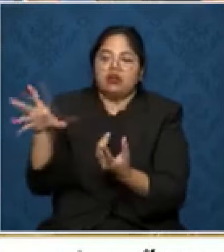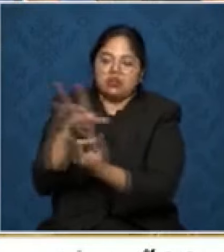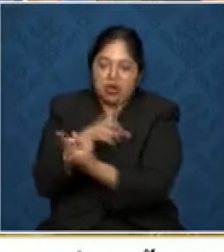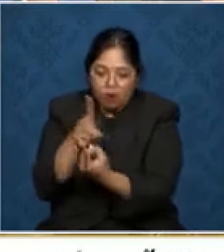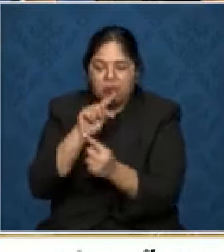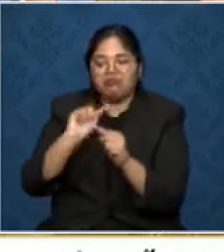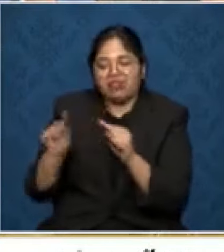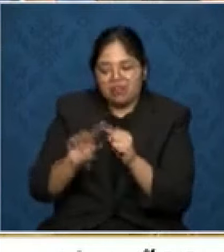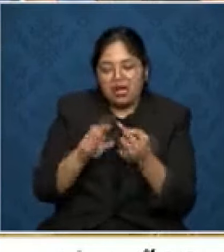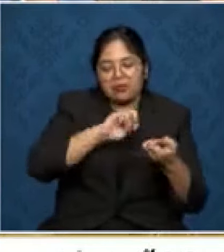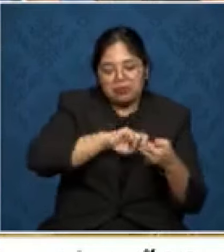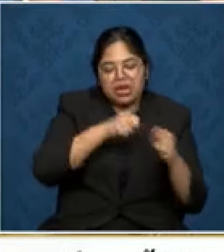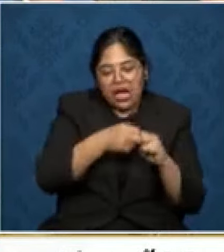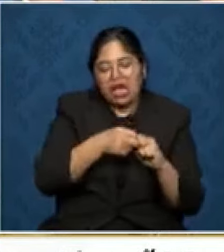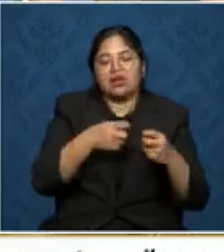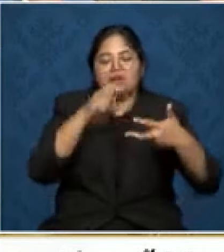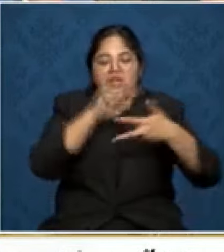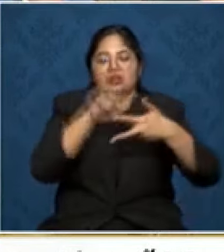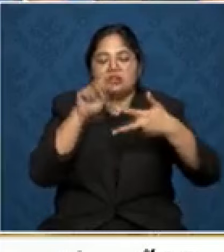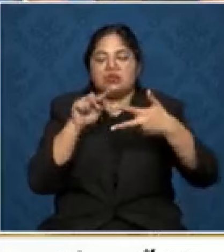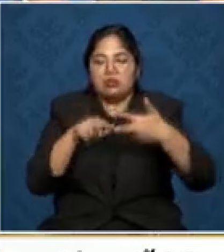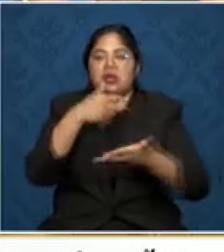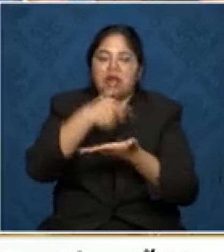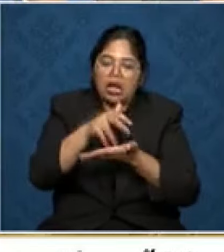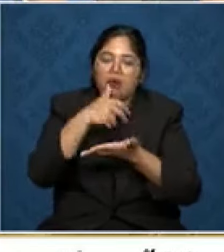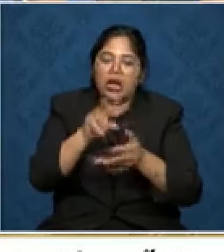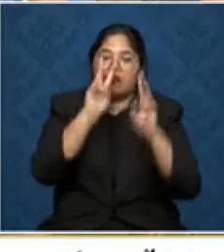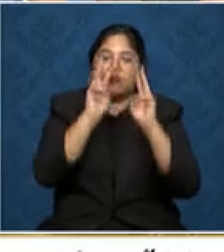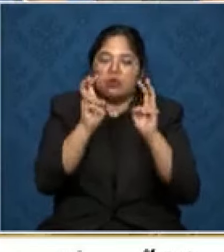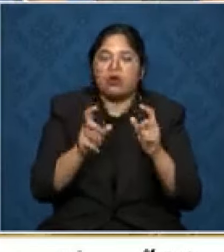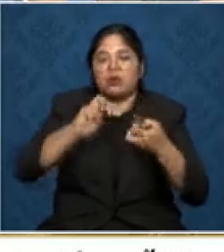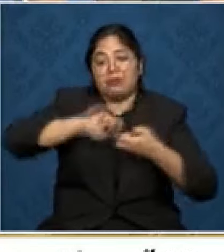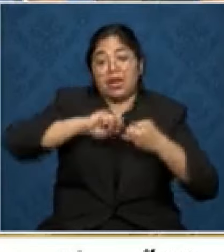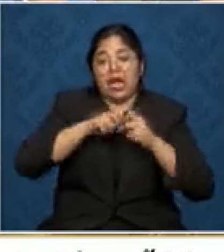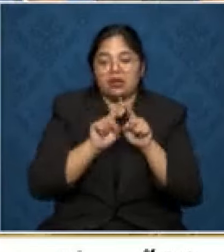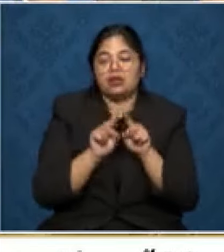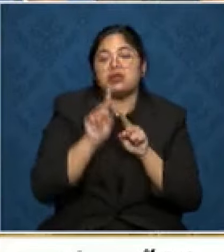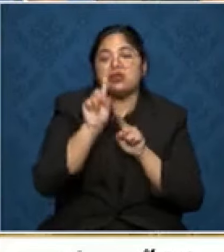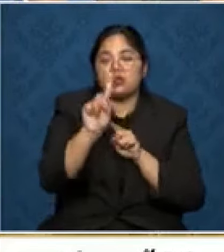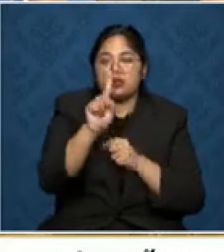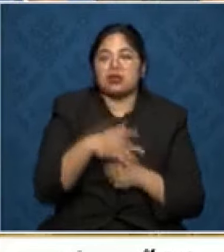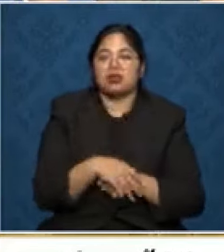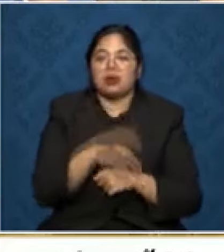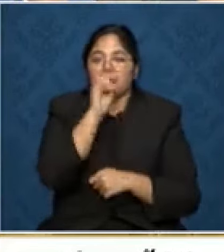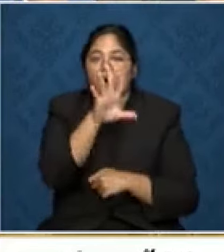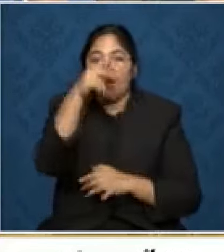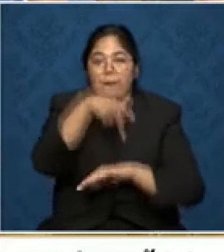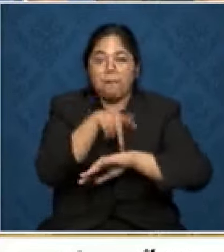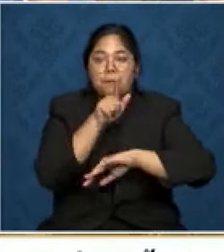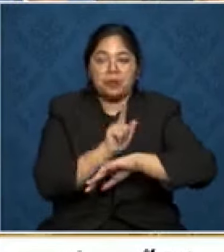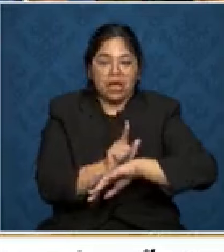ที่มีเวลาปัญหาที่ 1ขอเรียนกับท่านประธานตรงๆเลย